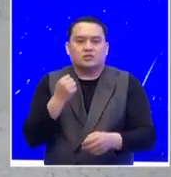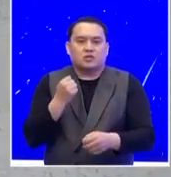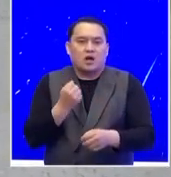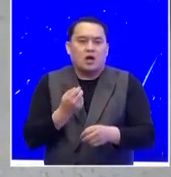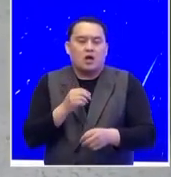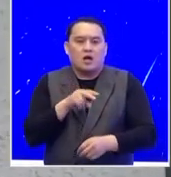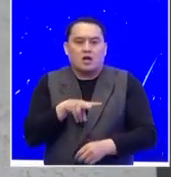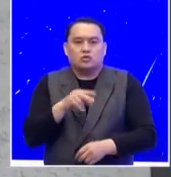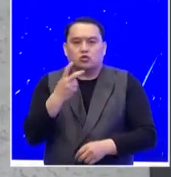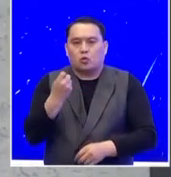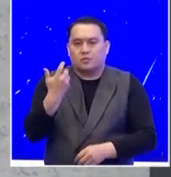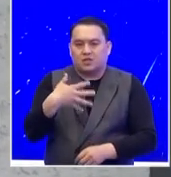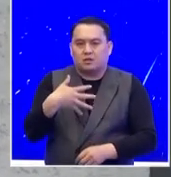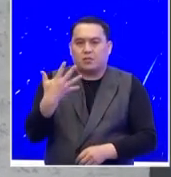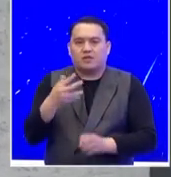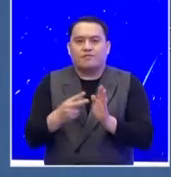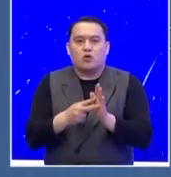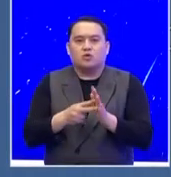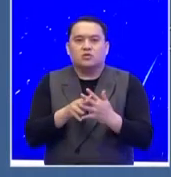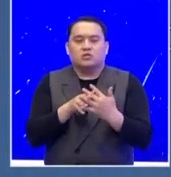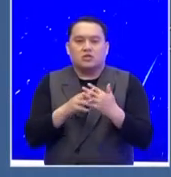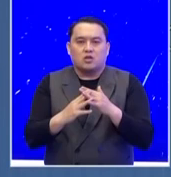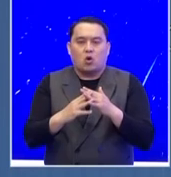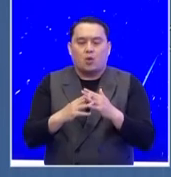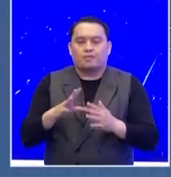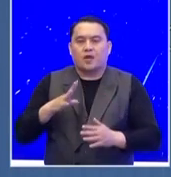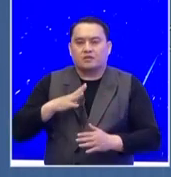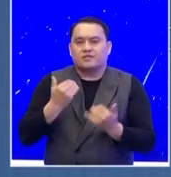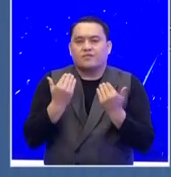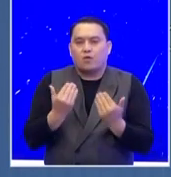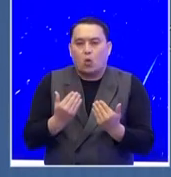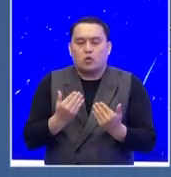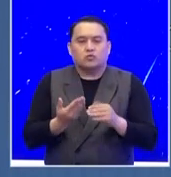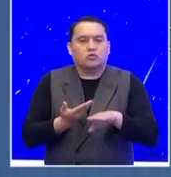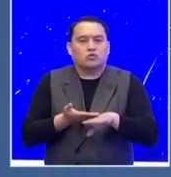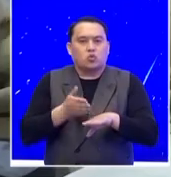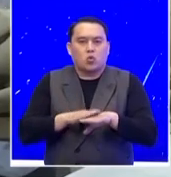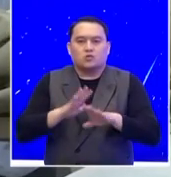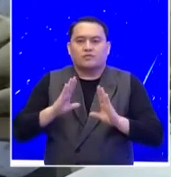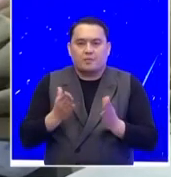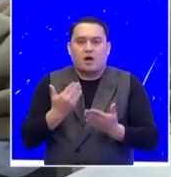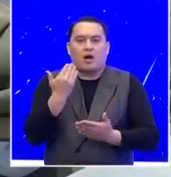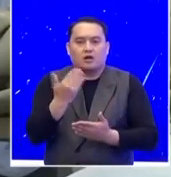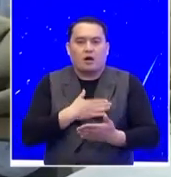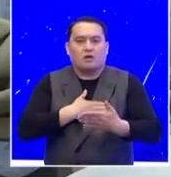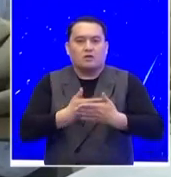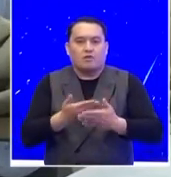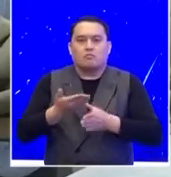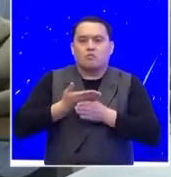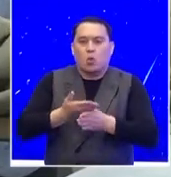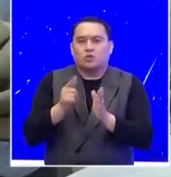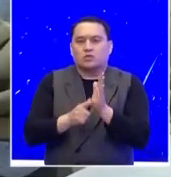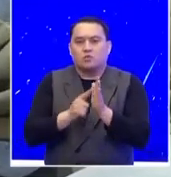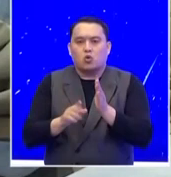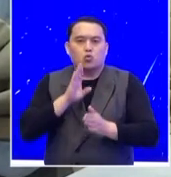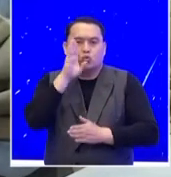режима ЛА-155/8 в поселке Заречный. В такой нелегкий период для страны и они не остались в стороне. Более 70 осужденных с